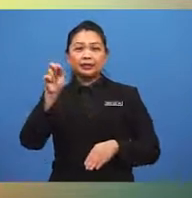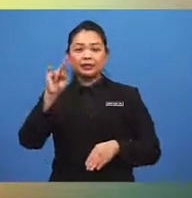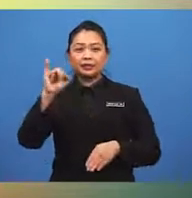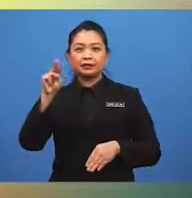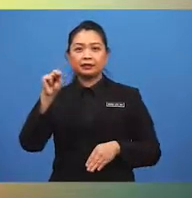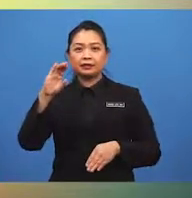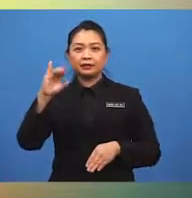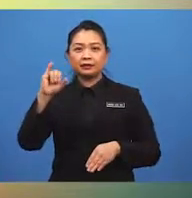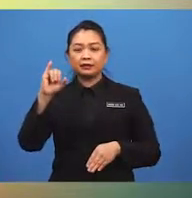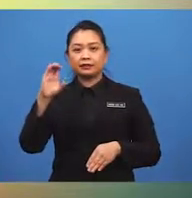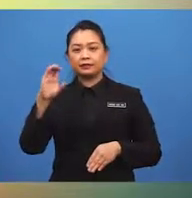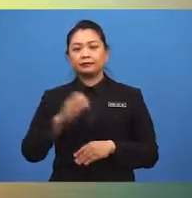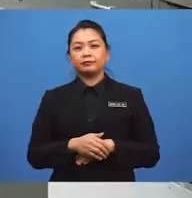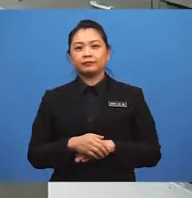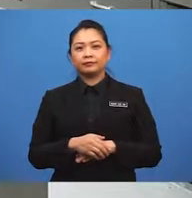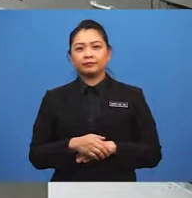semiconductor.